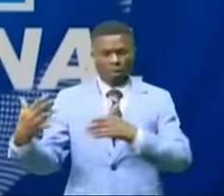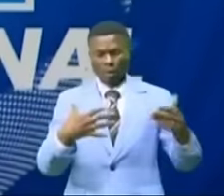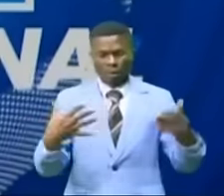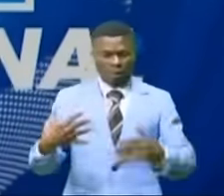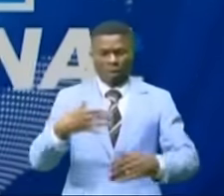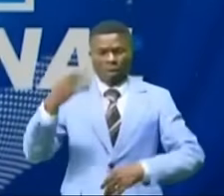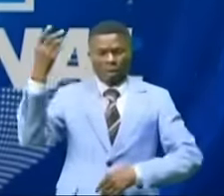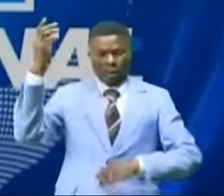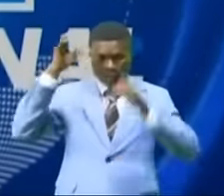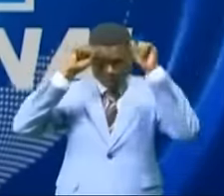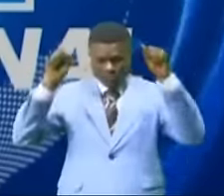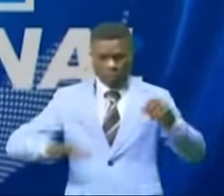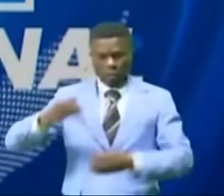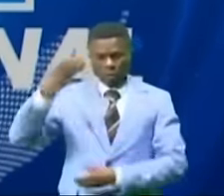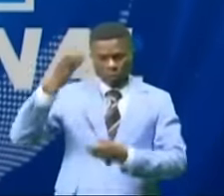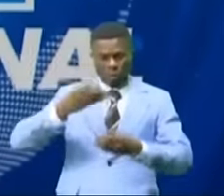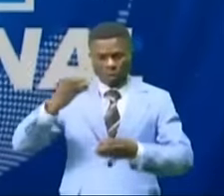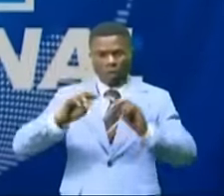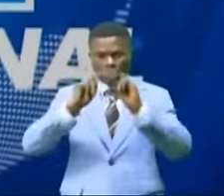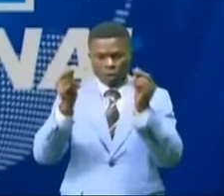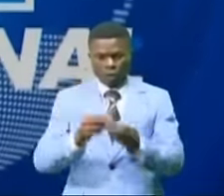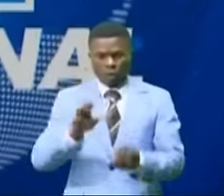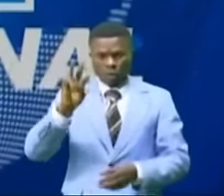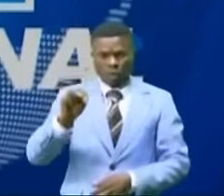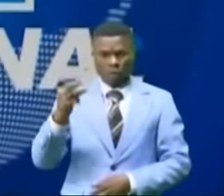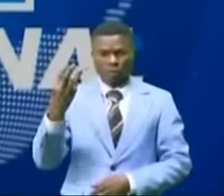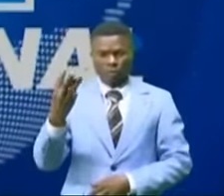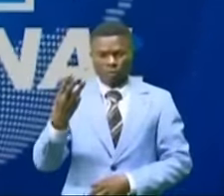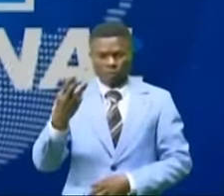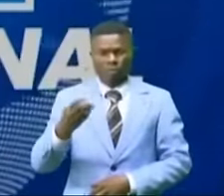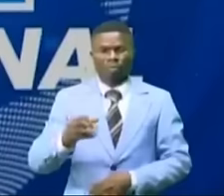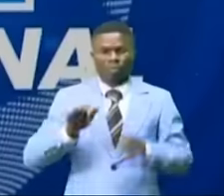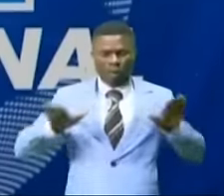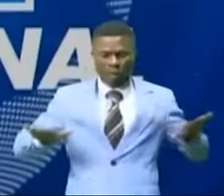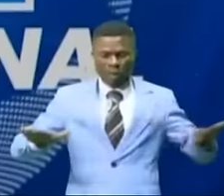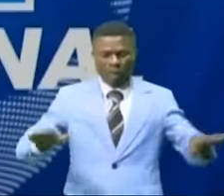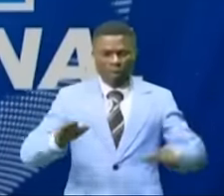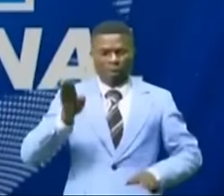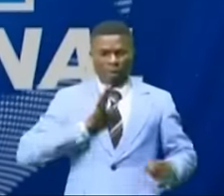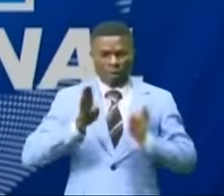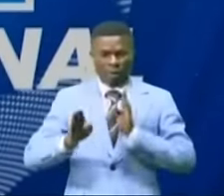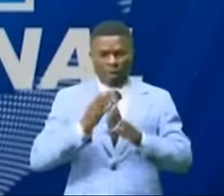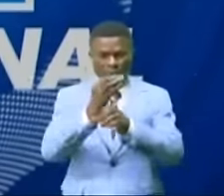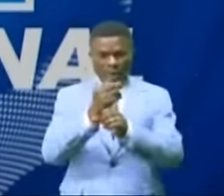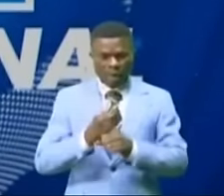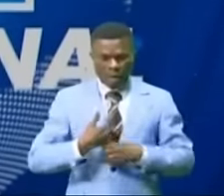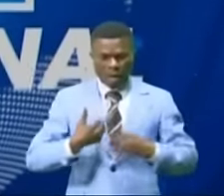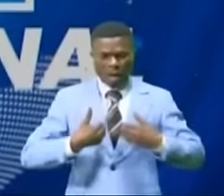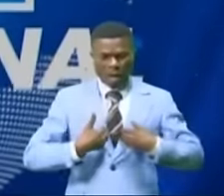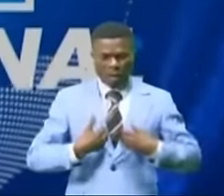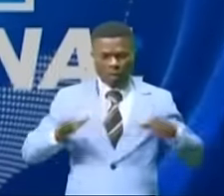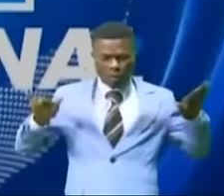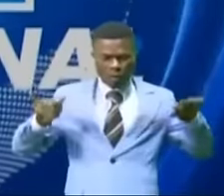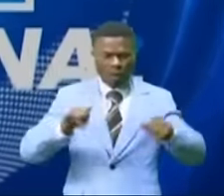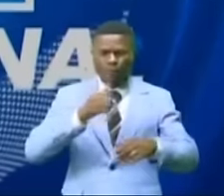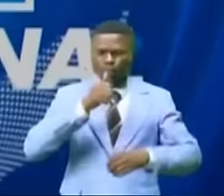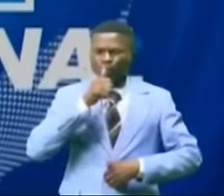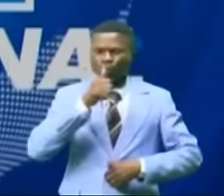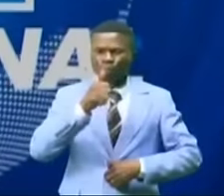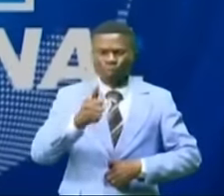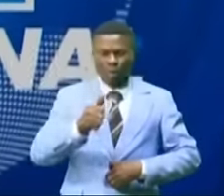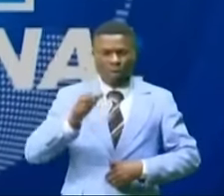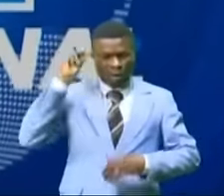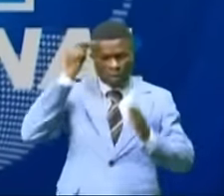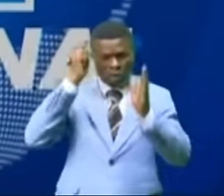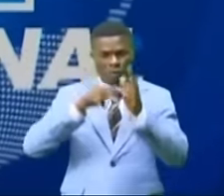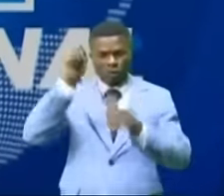et sa ministre du M23. L'aéroport de Beni Mavivi disposera d'une aérogare moderne. Le gouverneur militaire du Nord